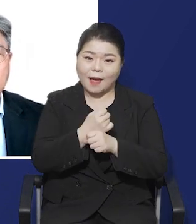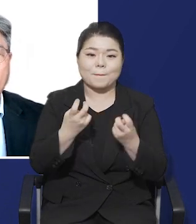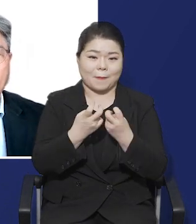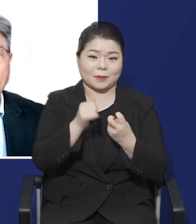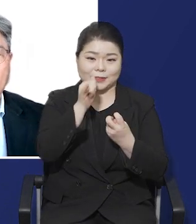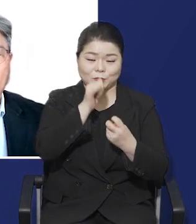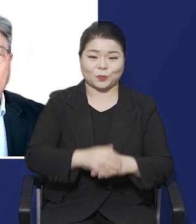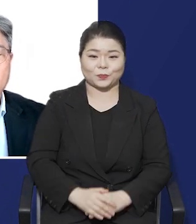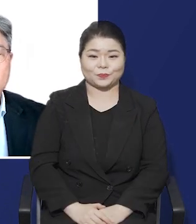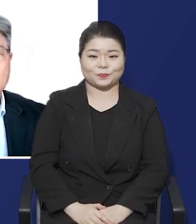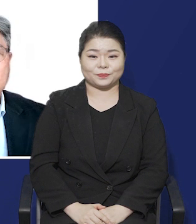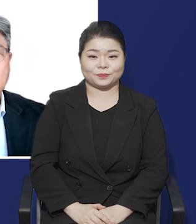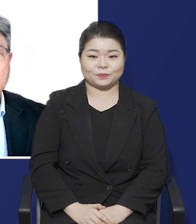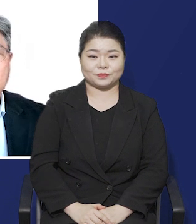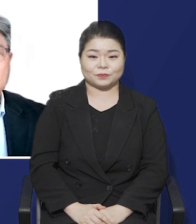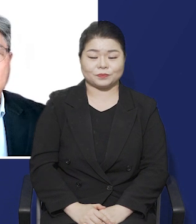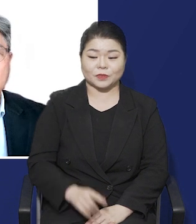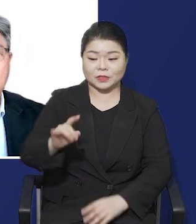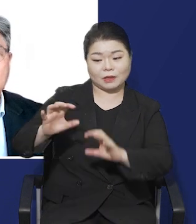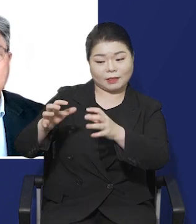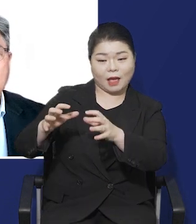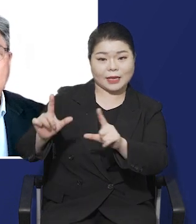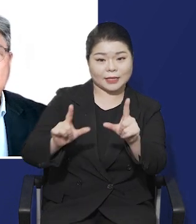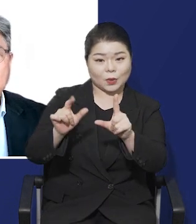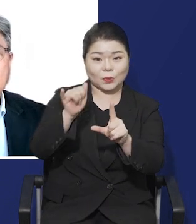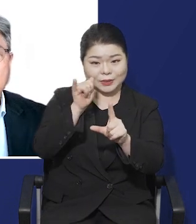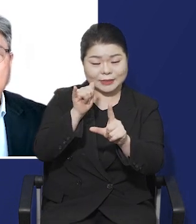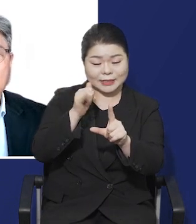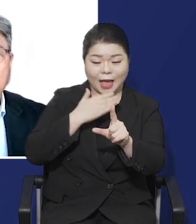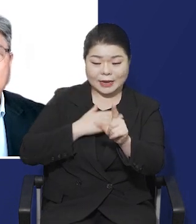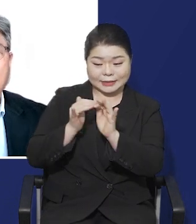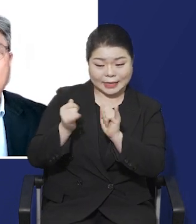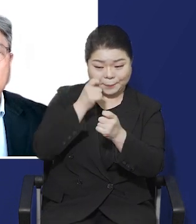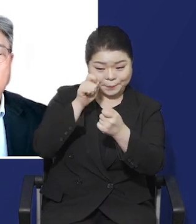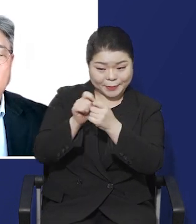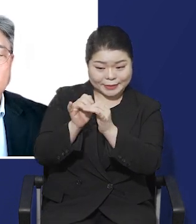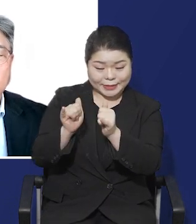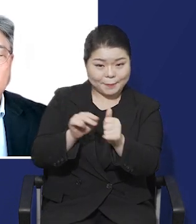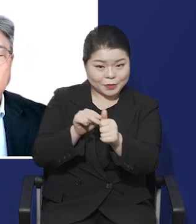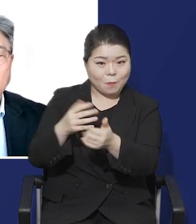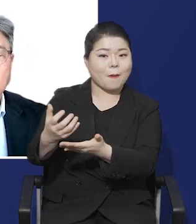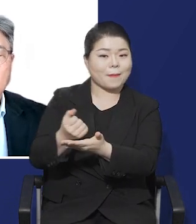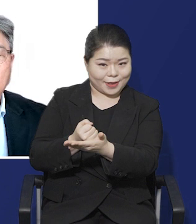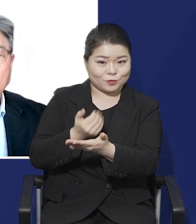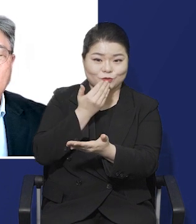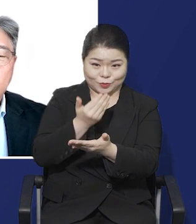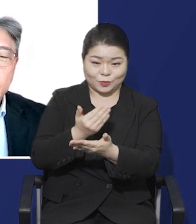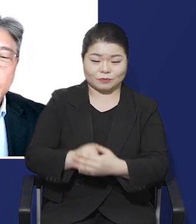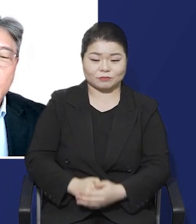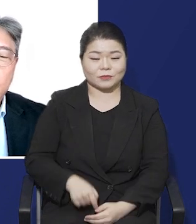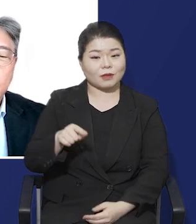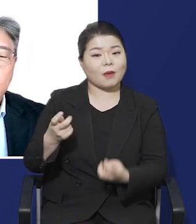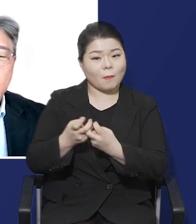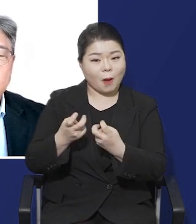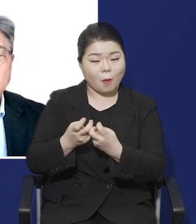있습니다. 분석 대상국 현지에 거주하는 지인을 통해 정보를 받는 방법입니다. 이